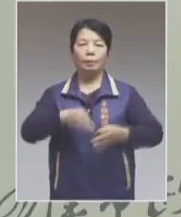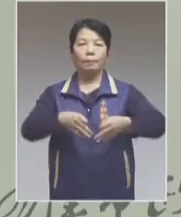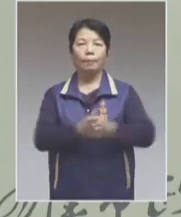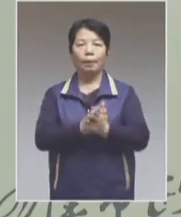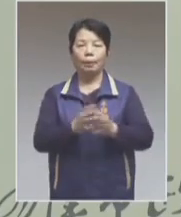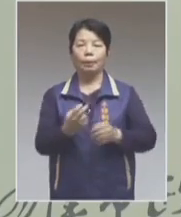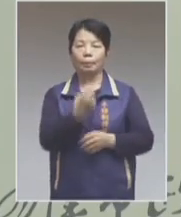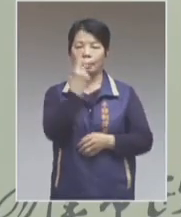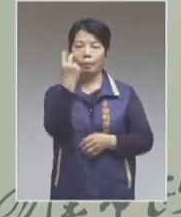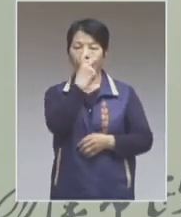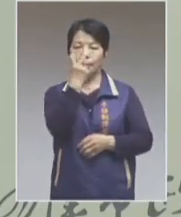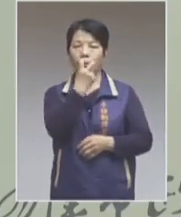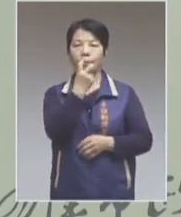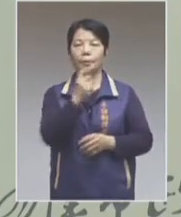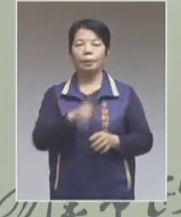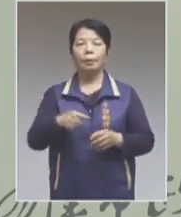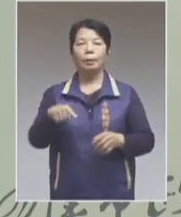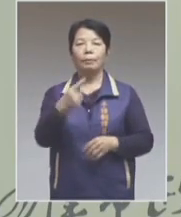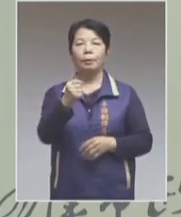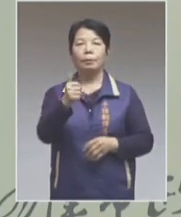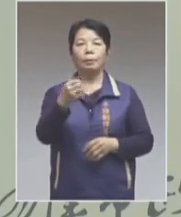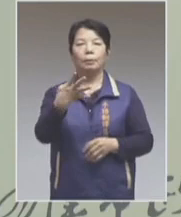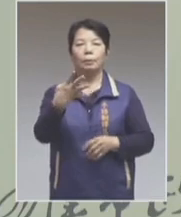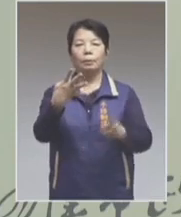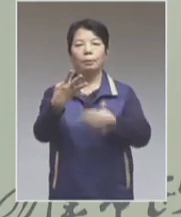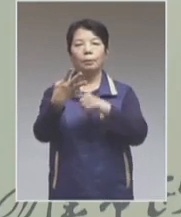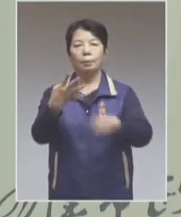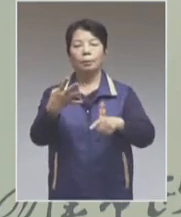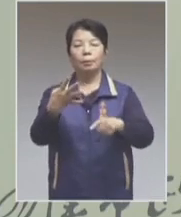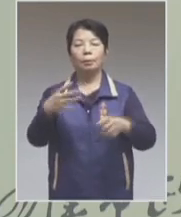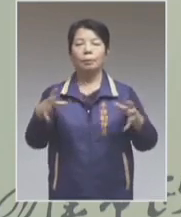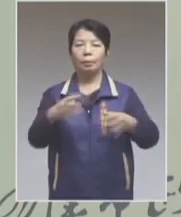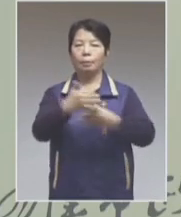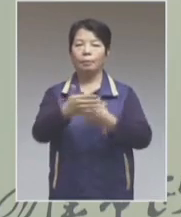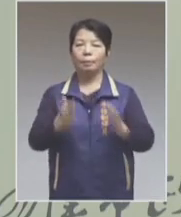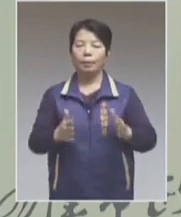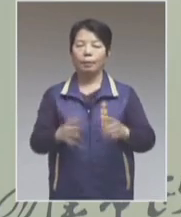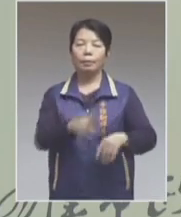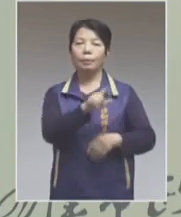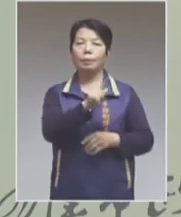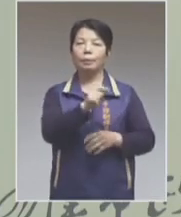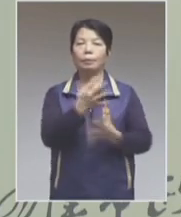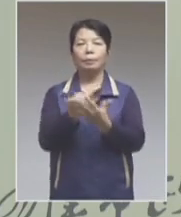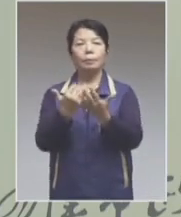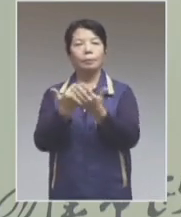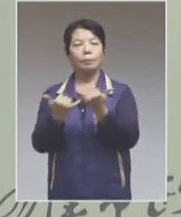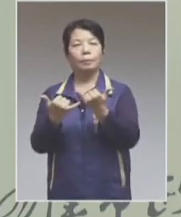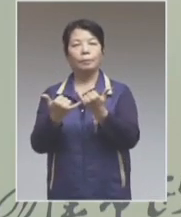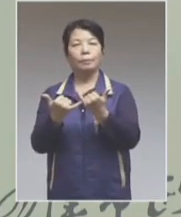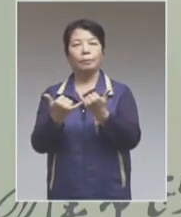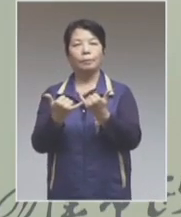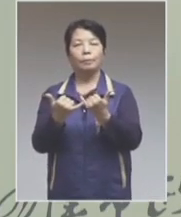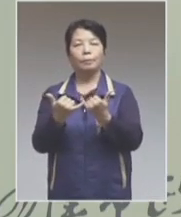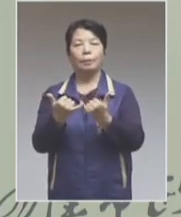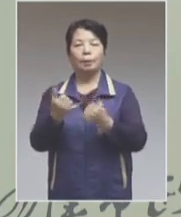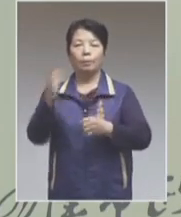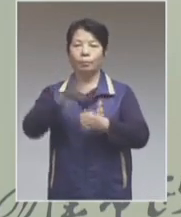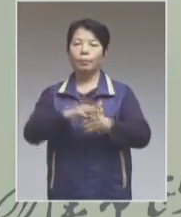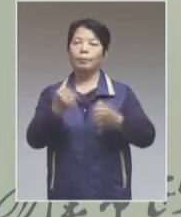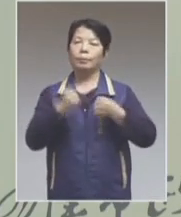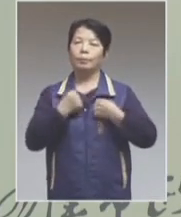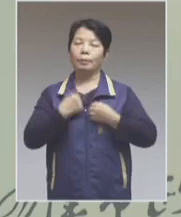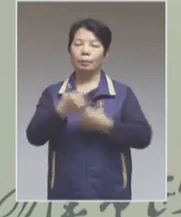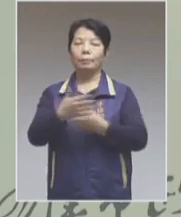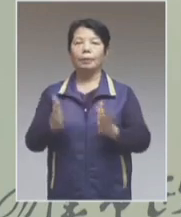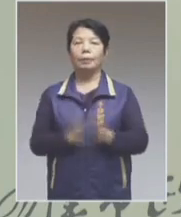剪了154位、哦、同班的师生跟这个同补习班的师